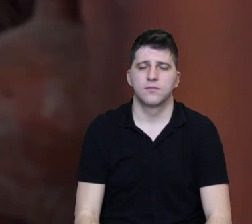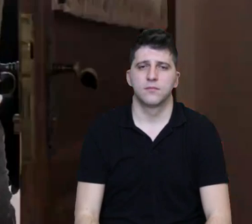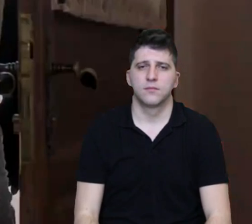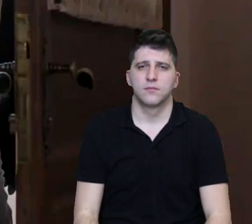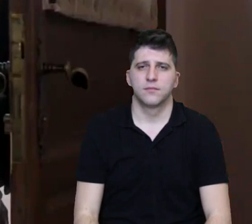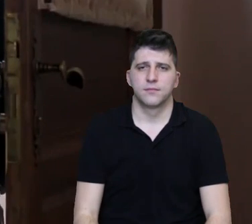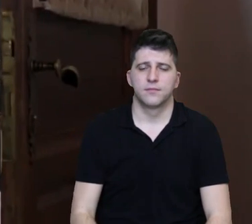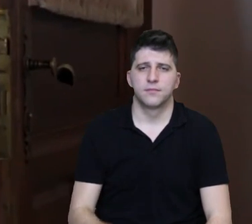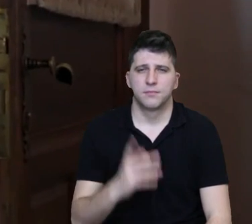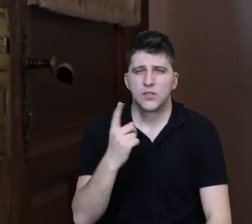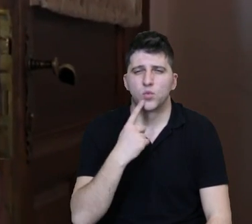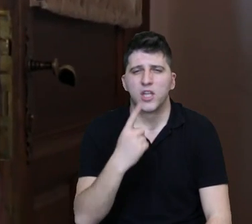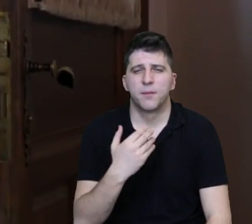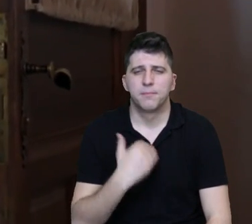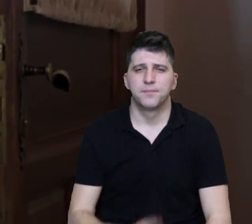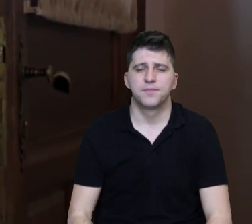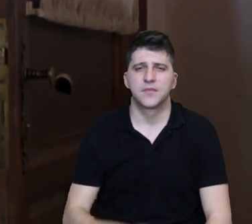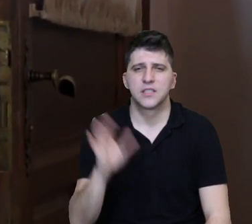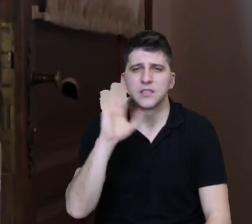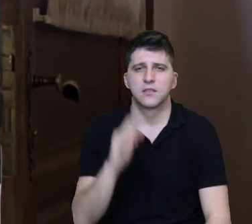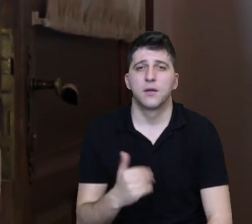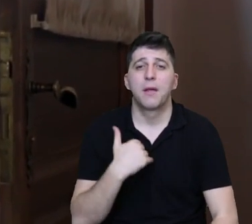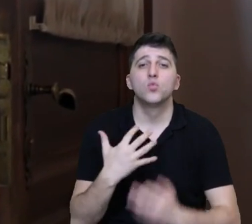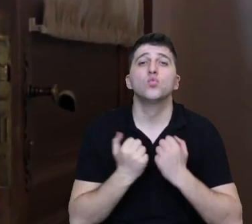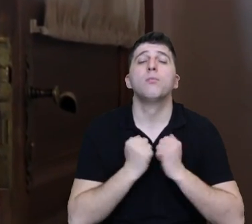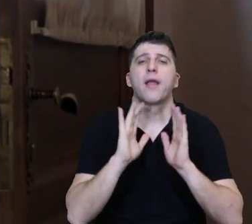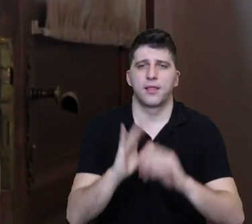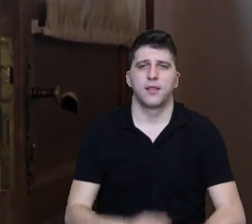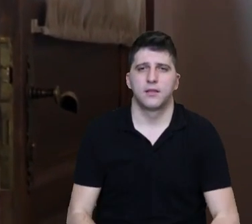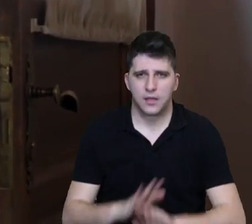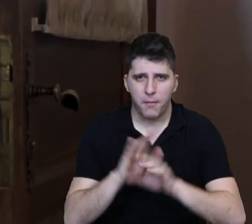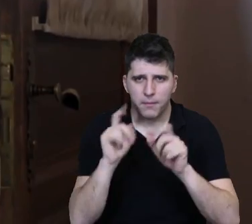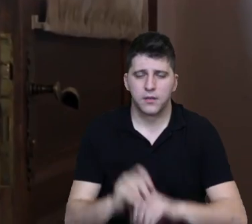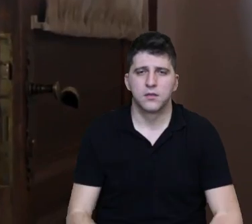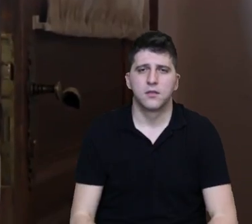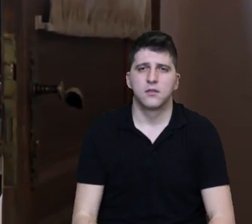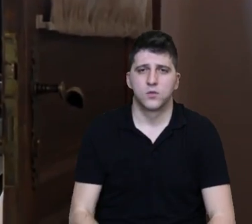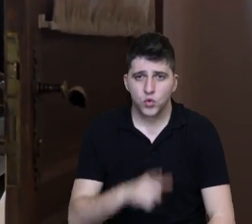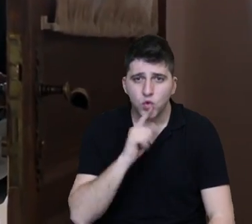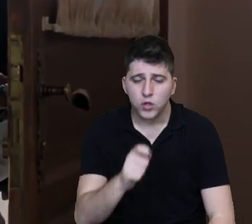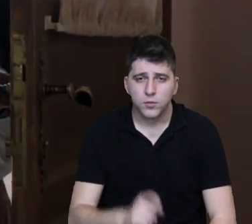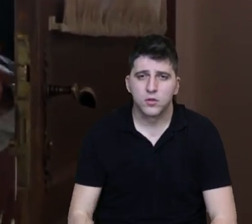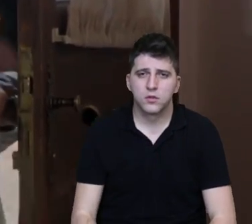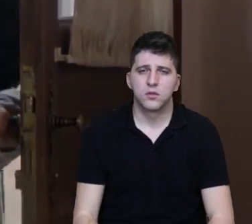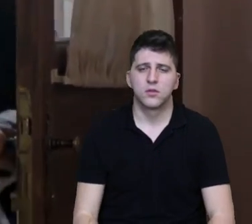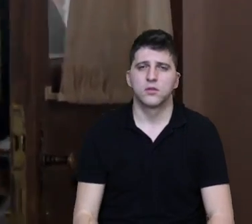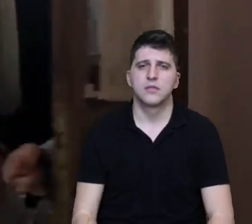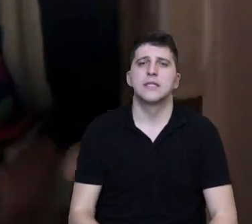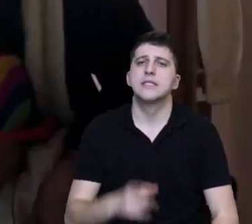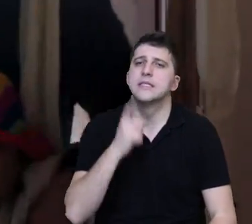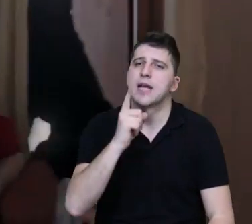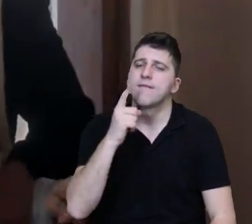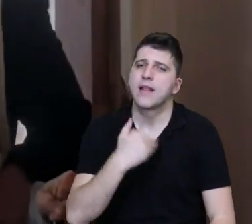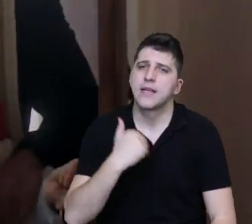Bir şey söyleyeceğim. Şişt, beni tutmayın tamam mı? Tamam mı lan? Hayır. Söz mü lan? Lan seni var